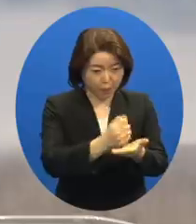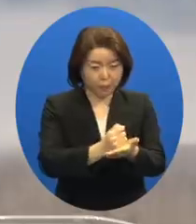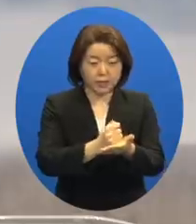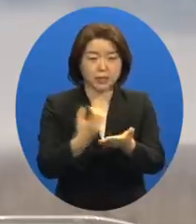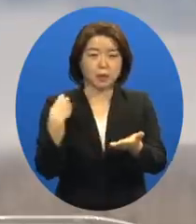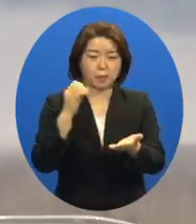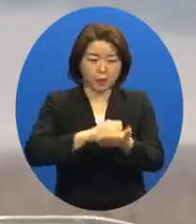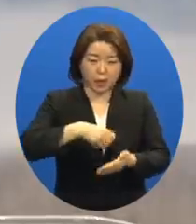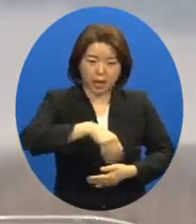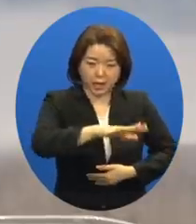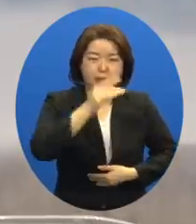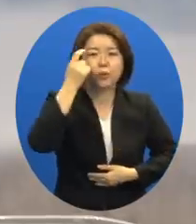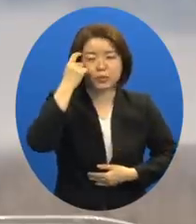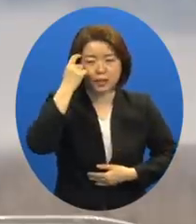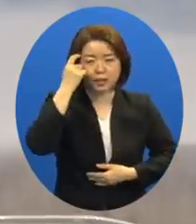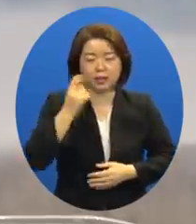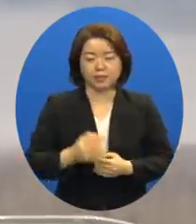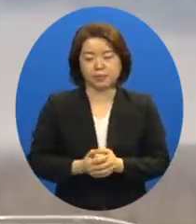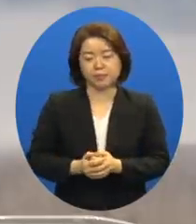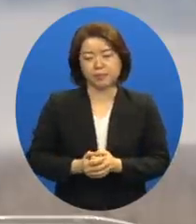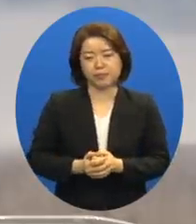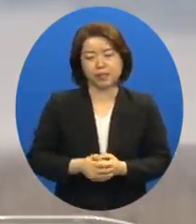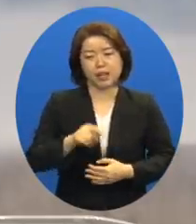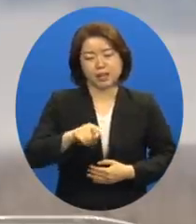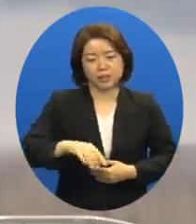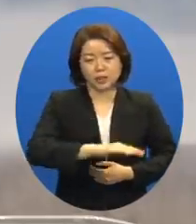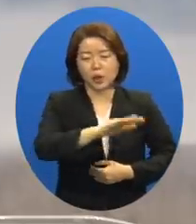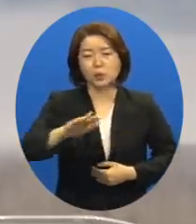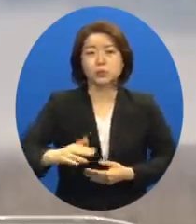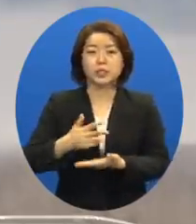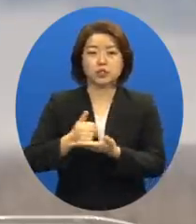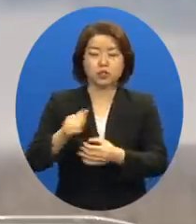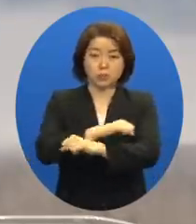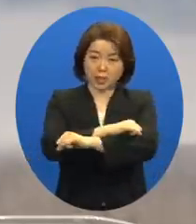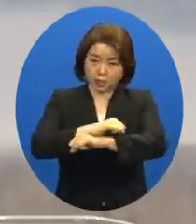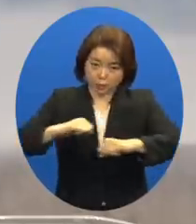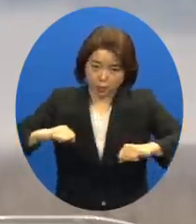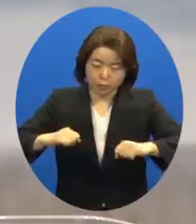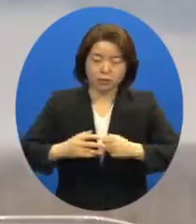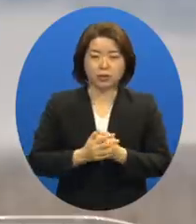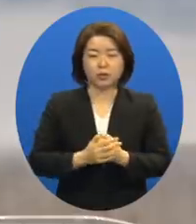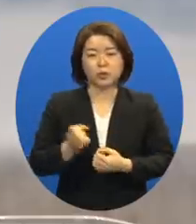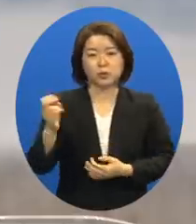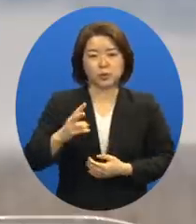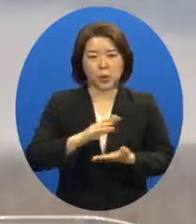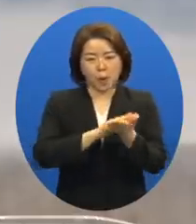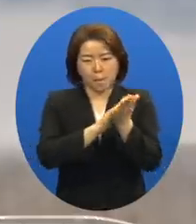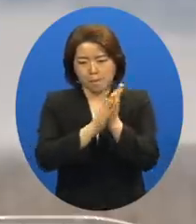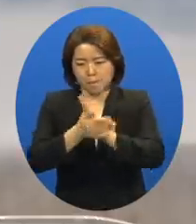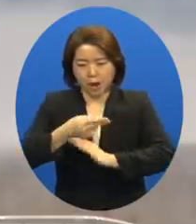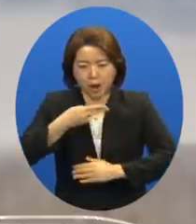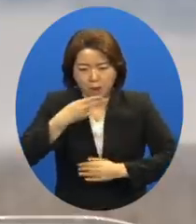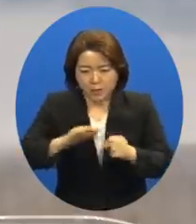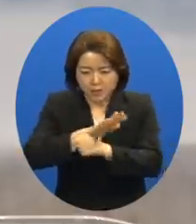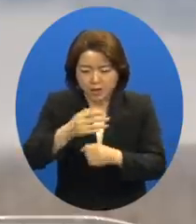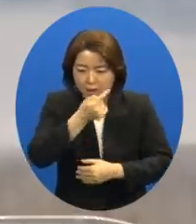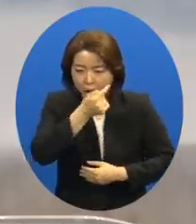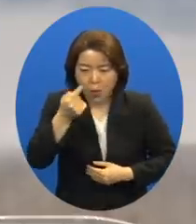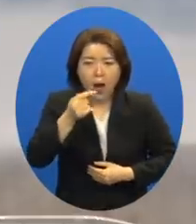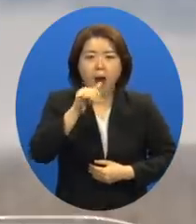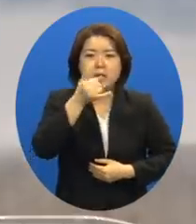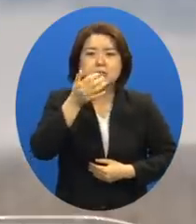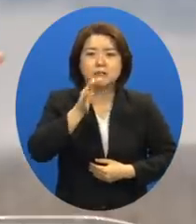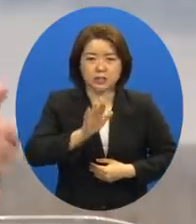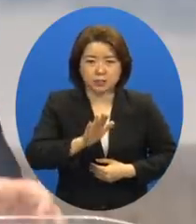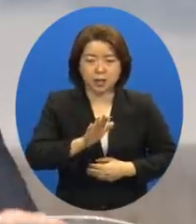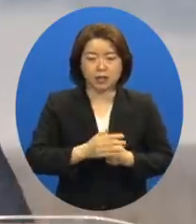같습니다. 그런 우리 주님의 용서를 또 변함없는 사랑을 확인하고도 베드로는